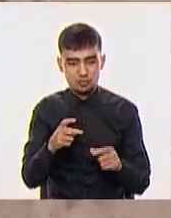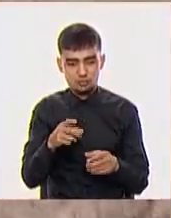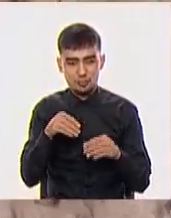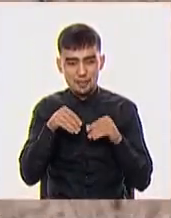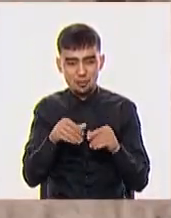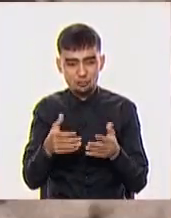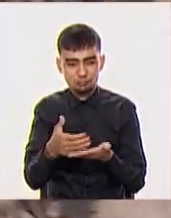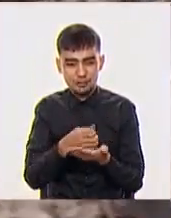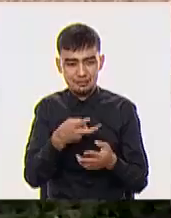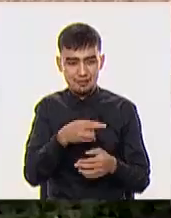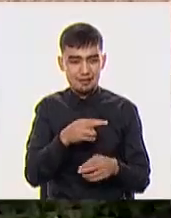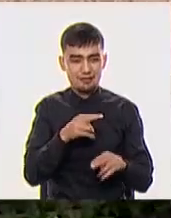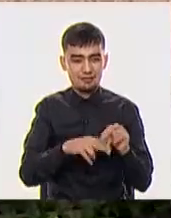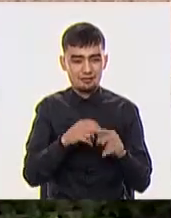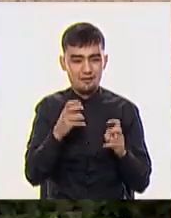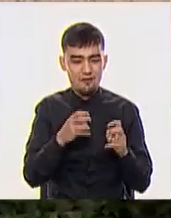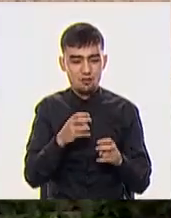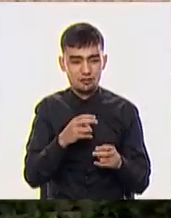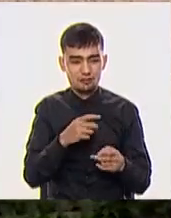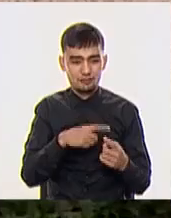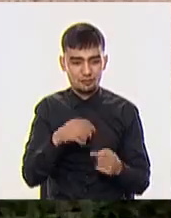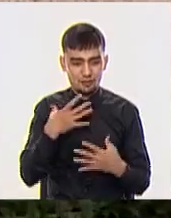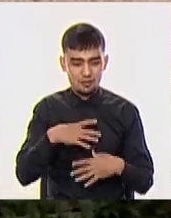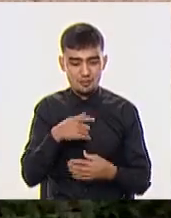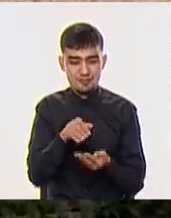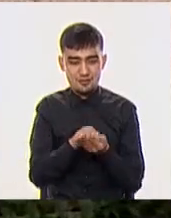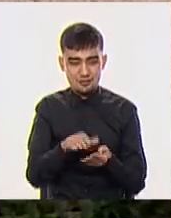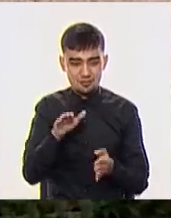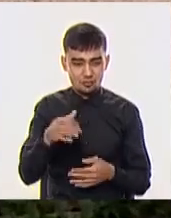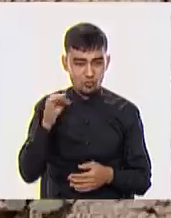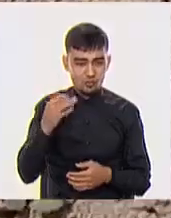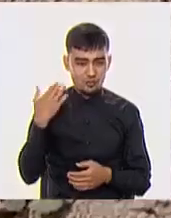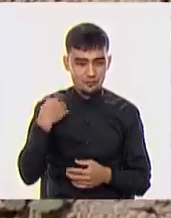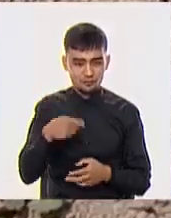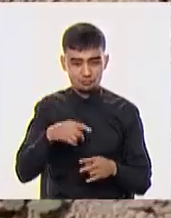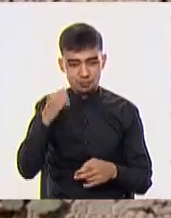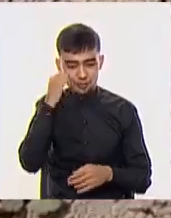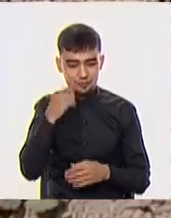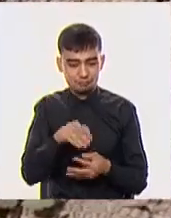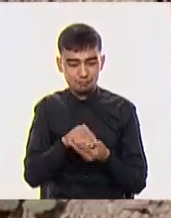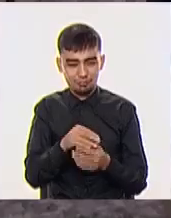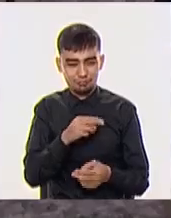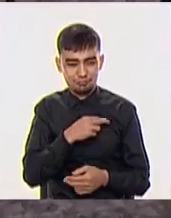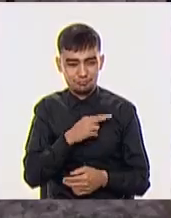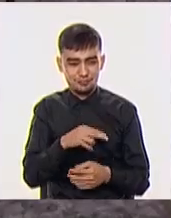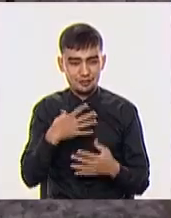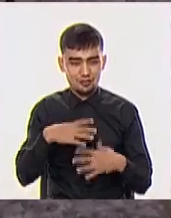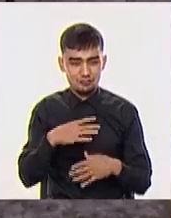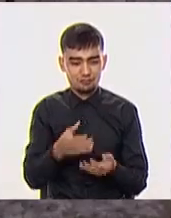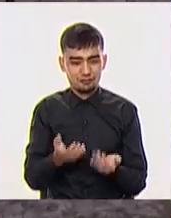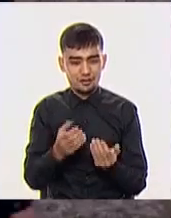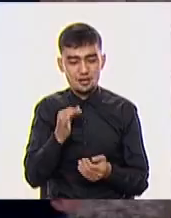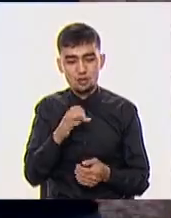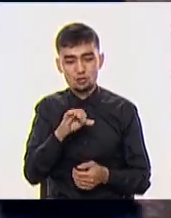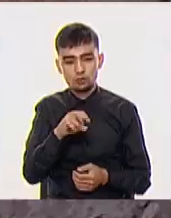песка для кирпичного завода. Они делают бизнес на могилах наших предков. Кости и черепа людей жители села